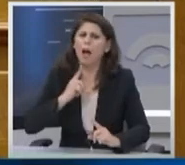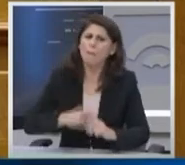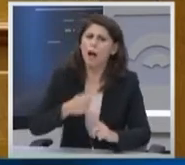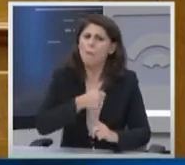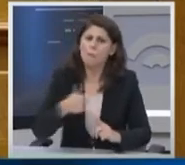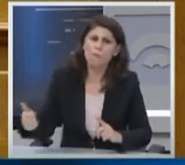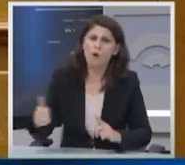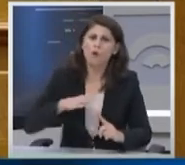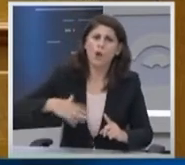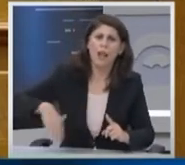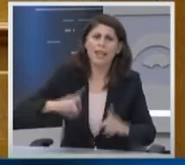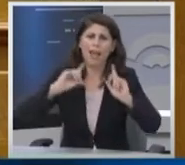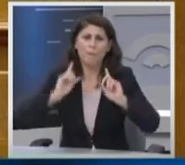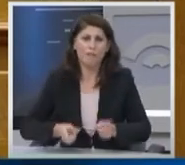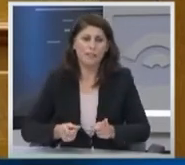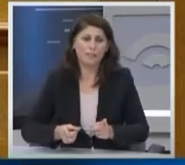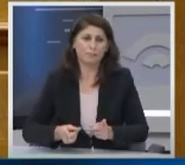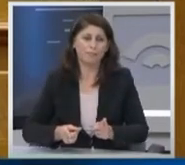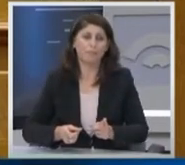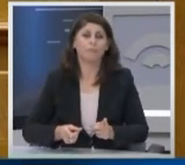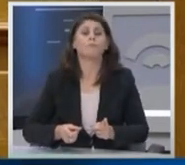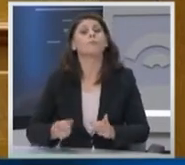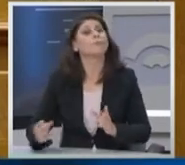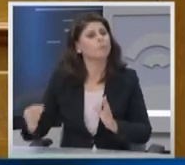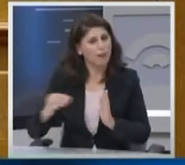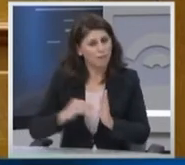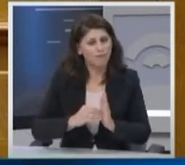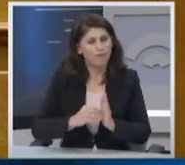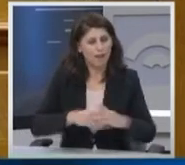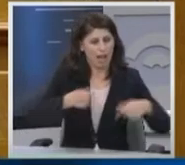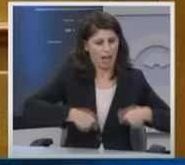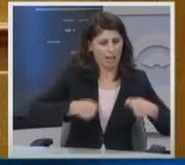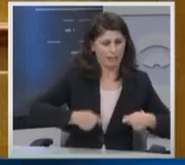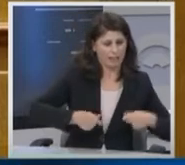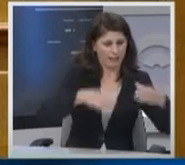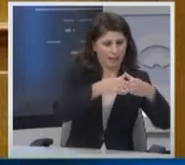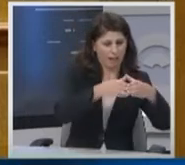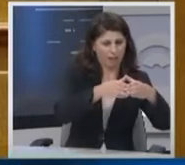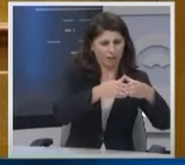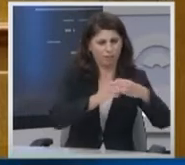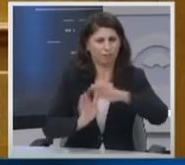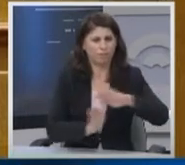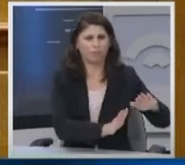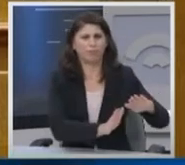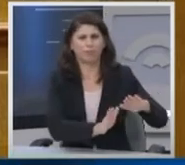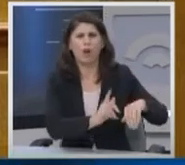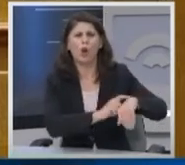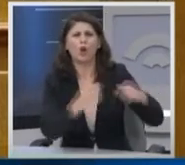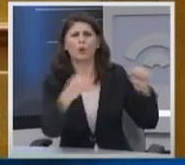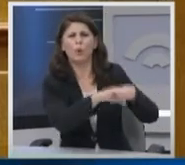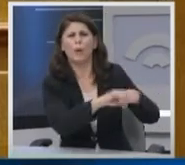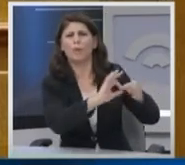και μόνο η λαϊκή απόφαση να βάλει την αστική τάξη στο χρονοτούλαπο της ιστορίας και να